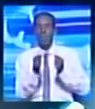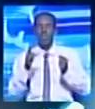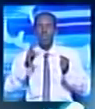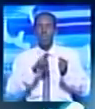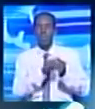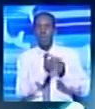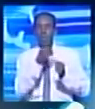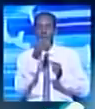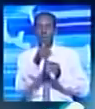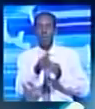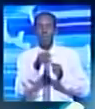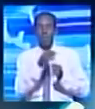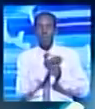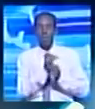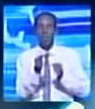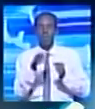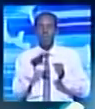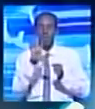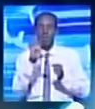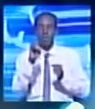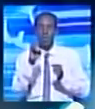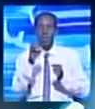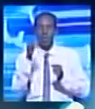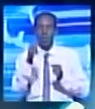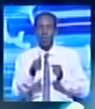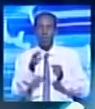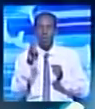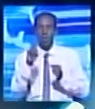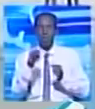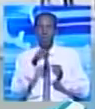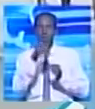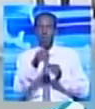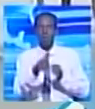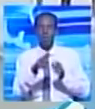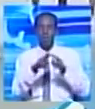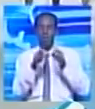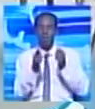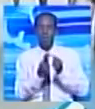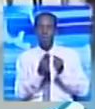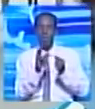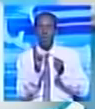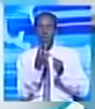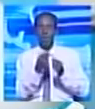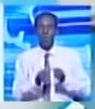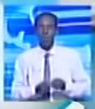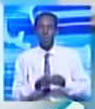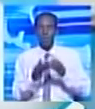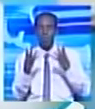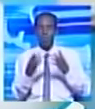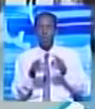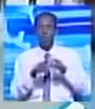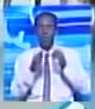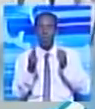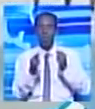situé à quelques 500 mètres, du palais présidentiel. La deuxième explosion, plus